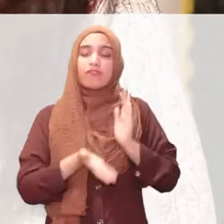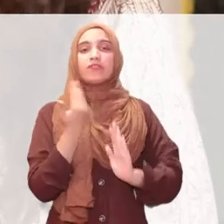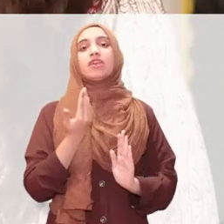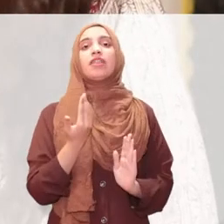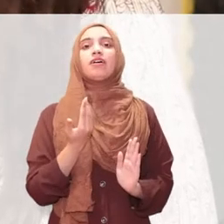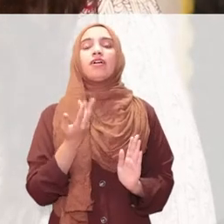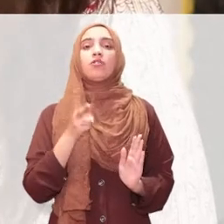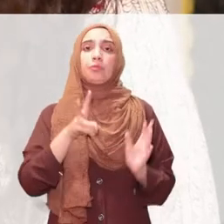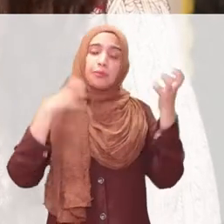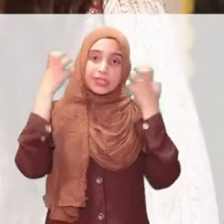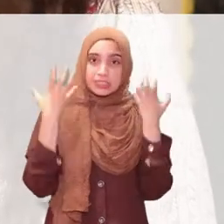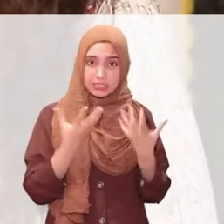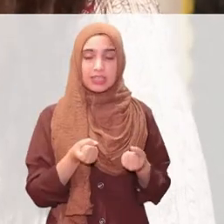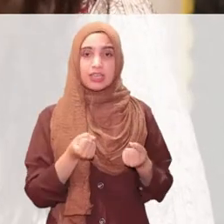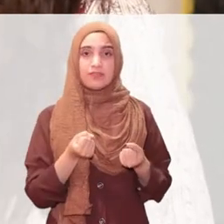अमेज़न